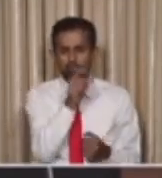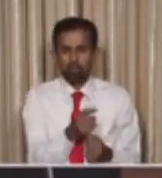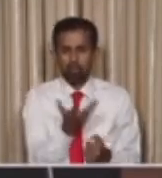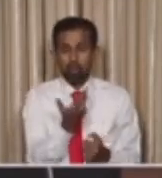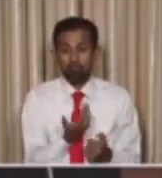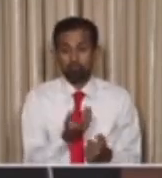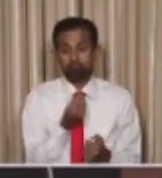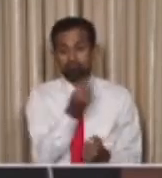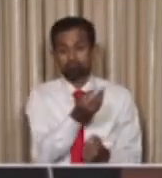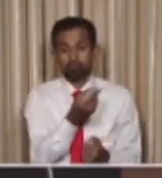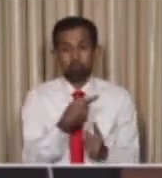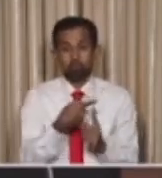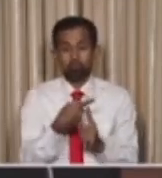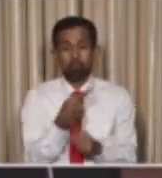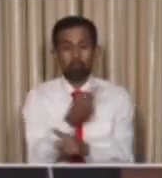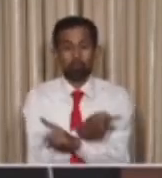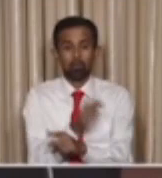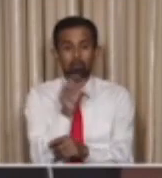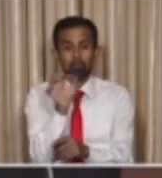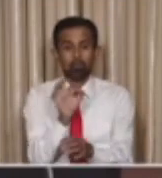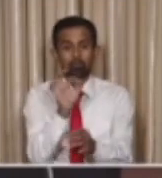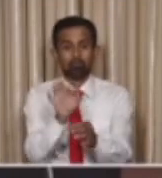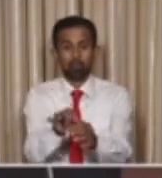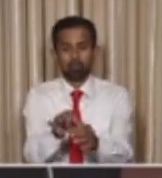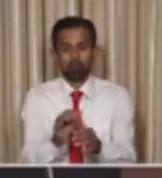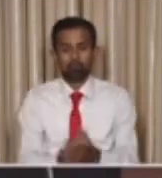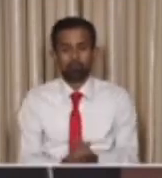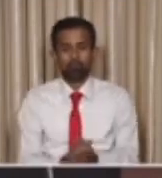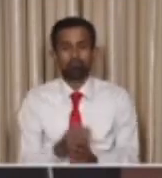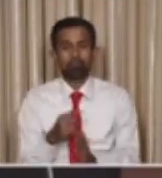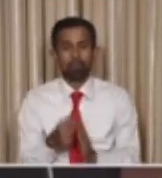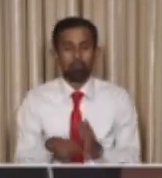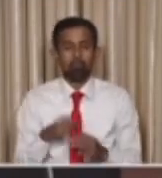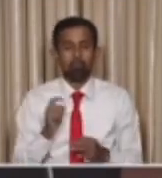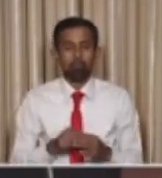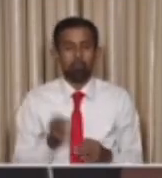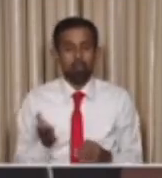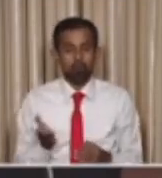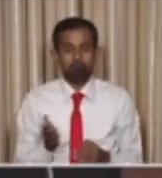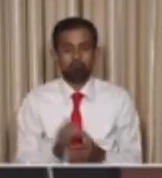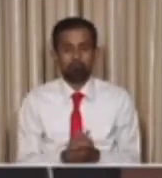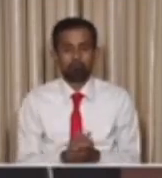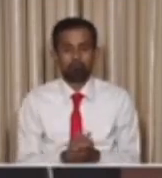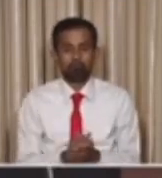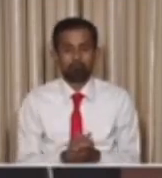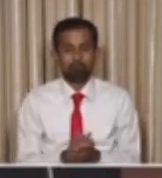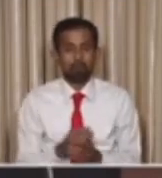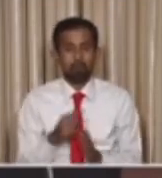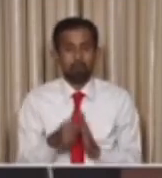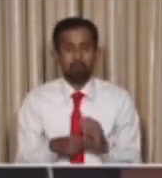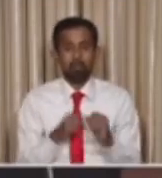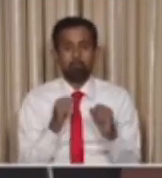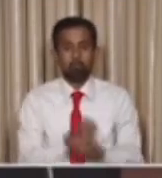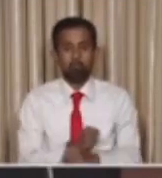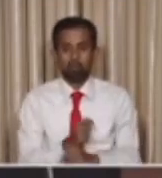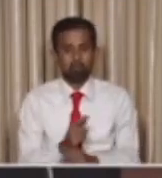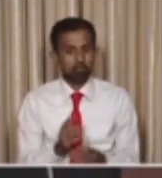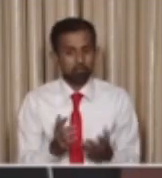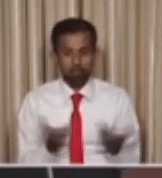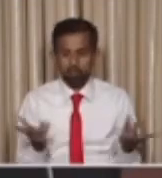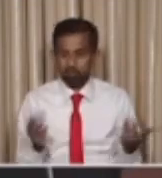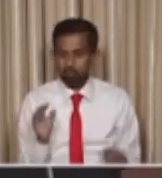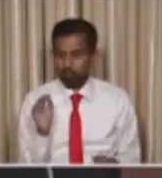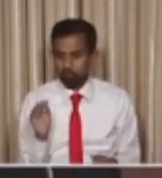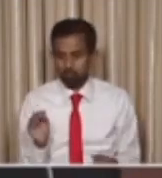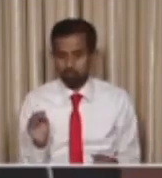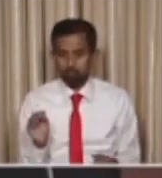අය දැන් උපකුලපතිවරු හැටියට වැඩ ගන්නවා. ඉතින් මේකයි රටේ තත්ත්වය. මේගොල්ලෝ රට බං කළොත් කිරුවේ නැත්නම් අවසන්